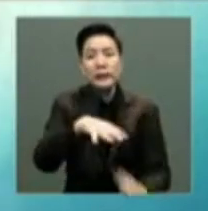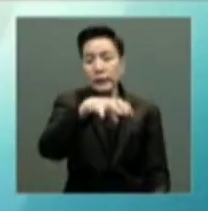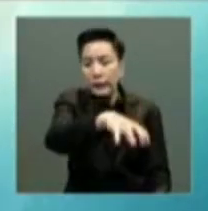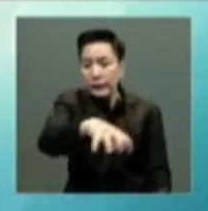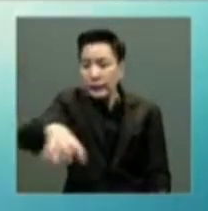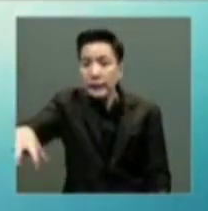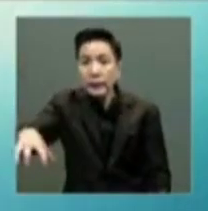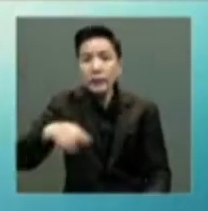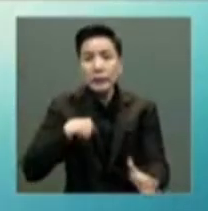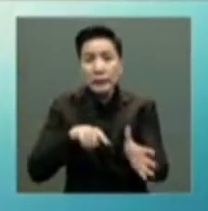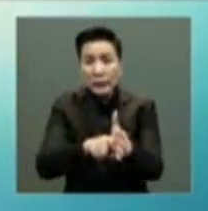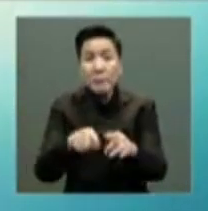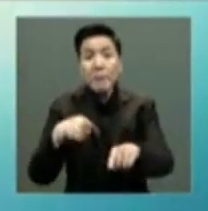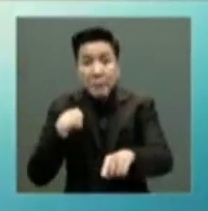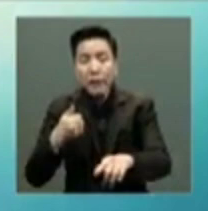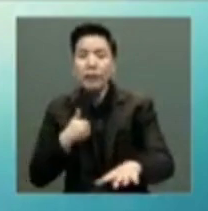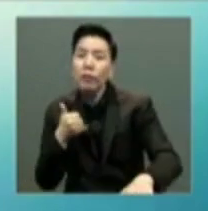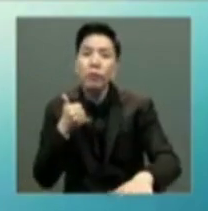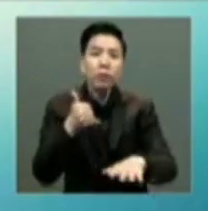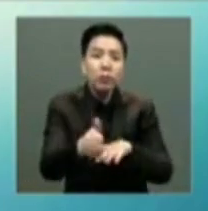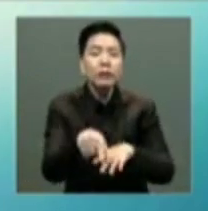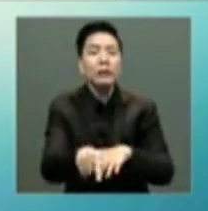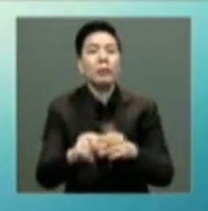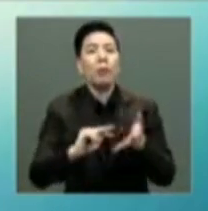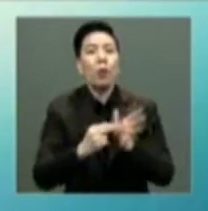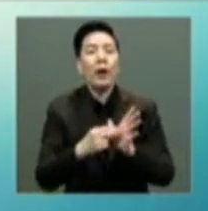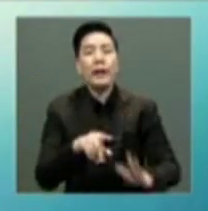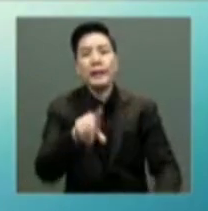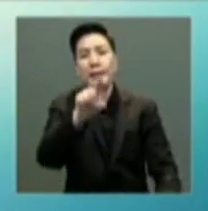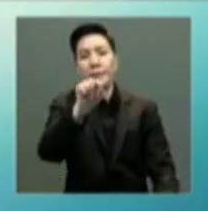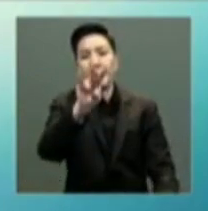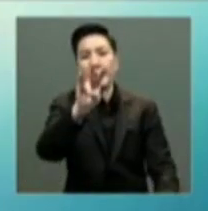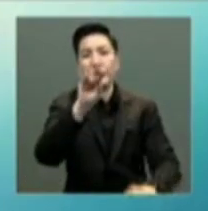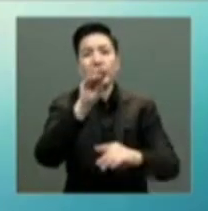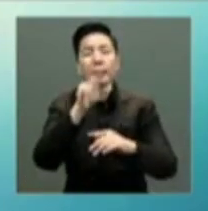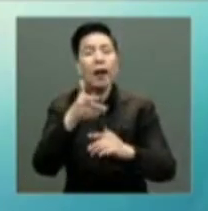รายใหม่นี้นะครับเป็นอะไรบ้างนะครับพบว่ากลุ่มก้อนใหญ่นะครับก็คือผู้ป่วยที่มีประวัติสัมผัสกับผู้ป่วยยืนยันหรือเกี่ยวข้องกับสถานที่พบผู้ป่วยยืนยันก่อนหน้านี้อันนี้27รายที่เป็น 80%